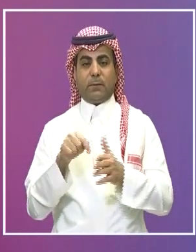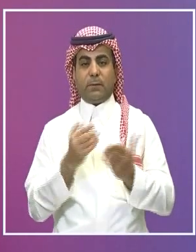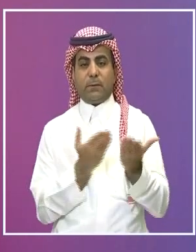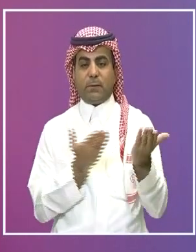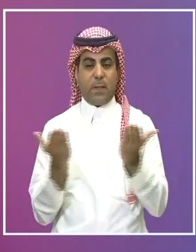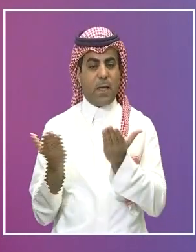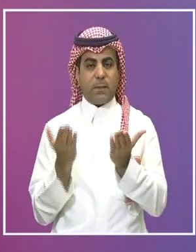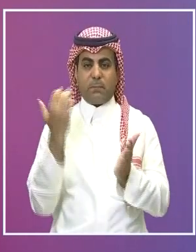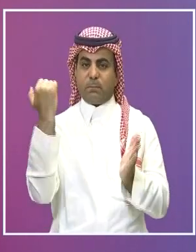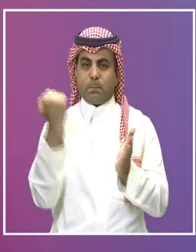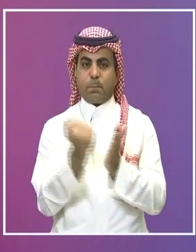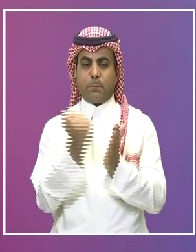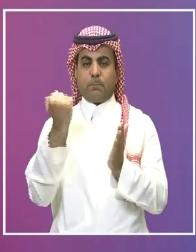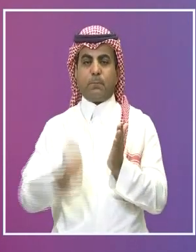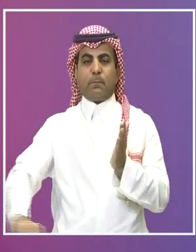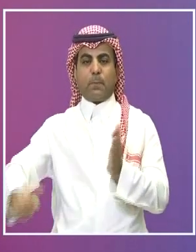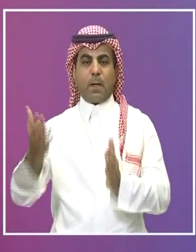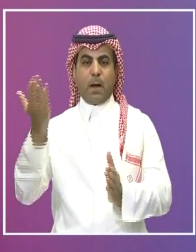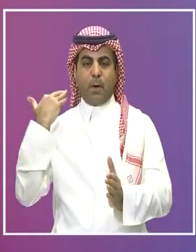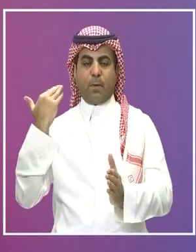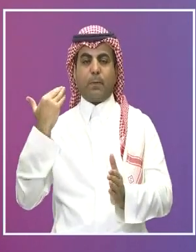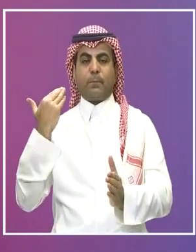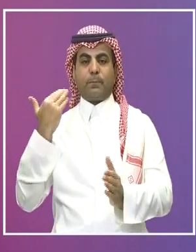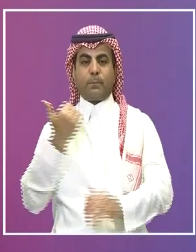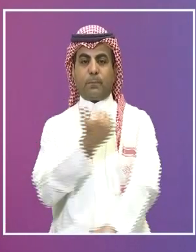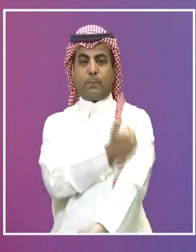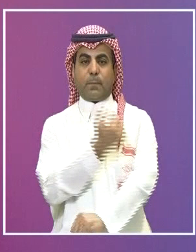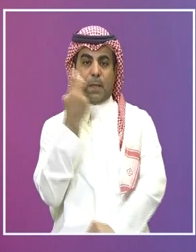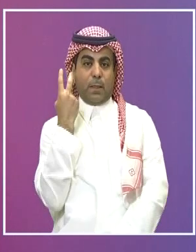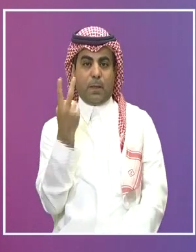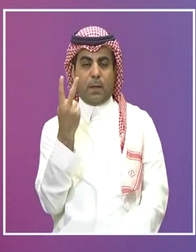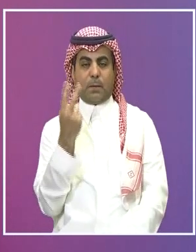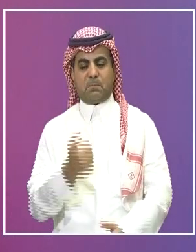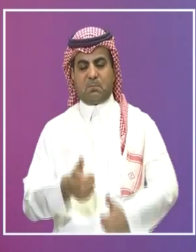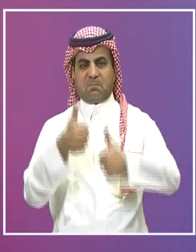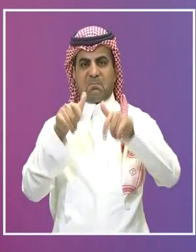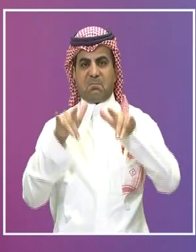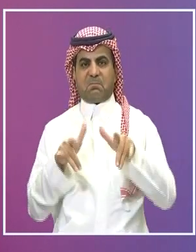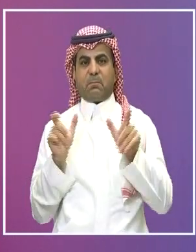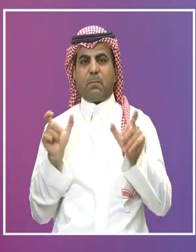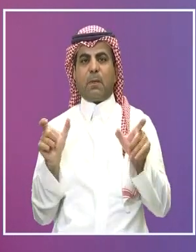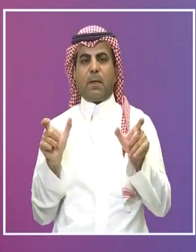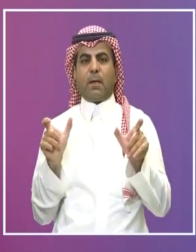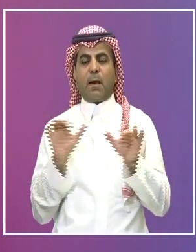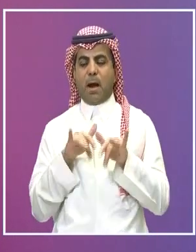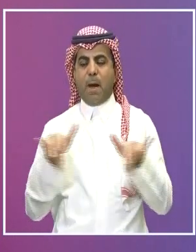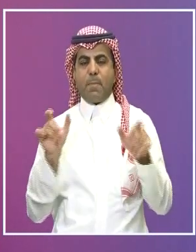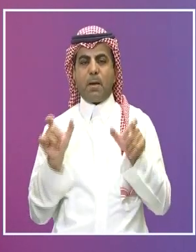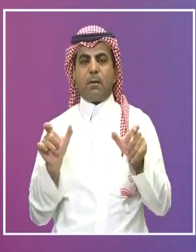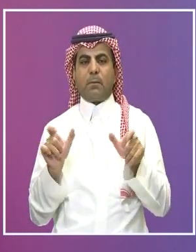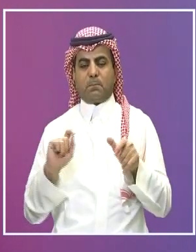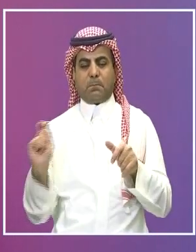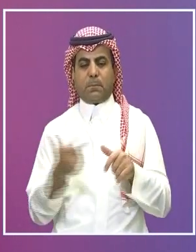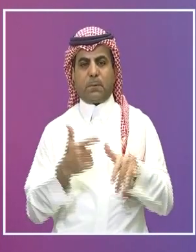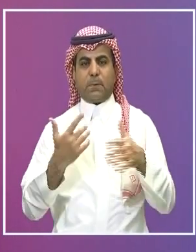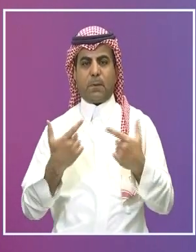دراسات كانت مطمئنة في المقابل بحمد الله بأن تلقي الجرعتين يحقق مستوى مناعة يواجه وفعال